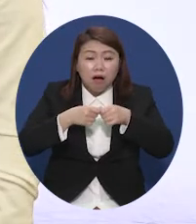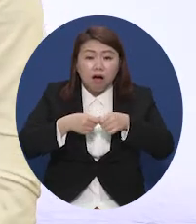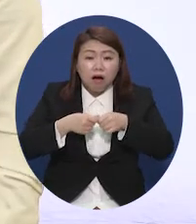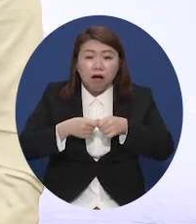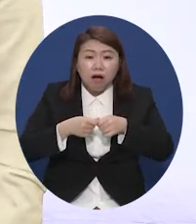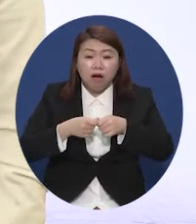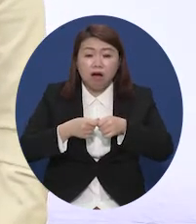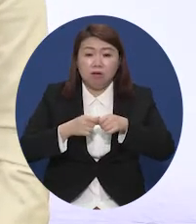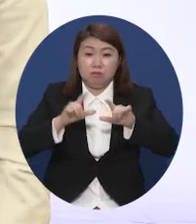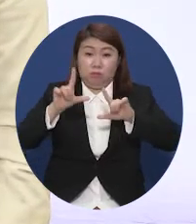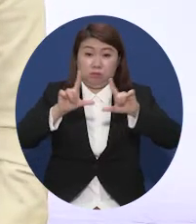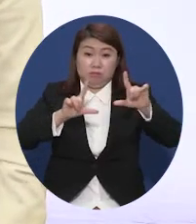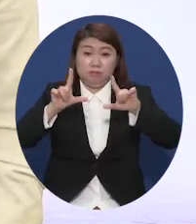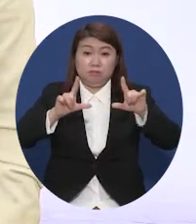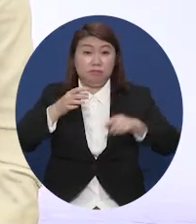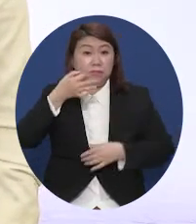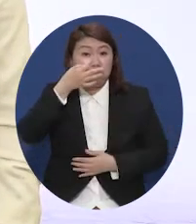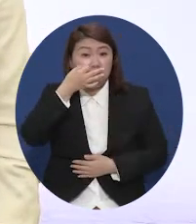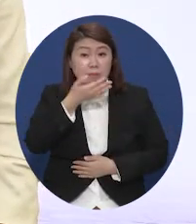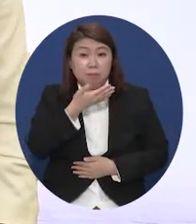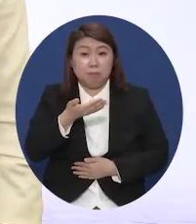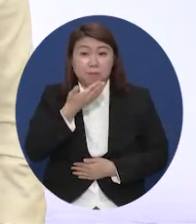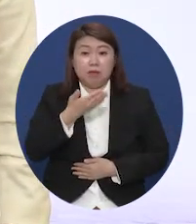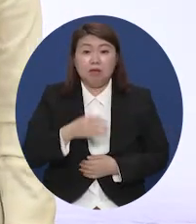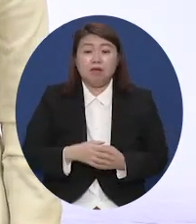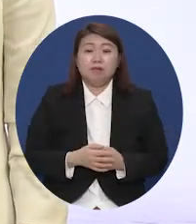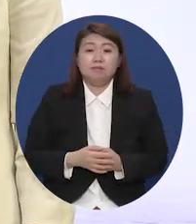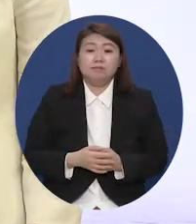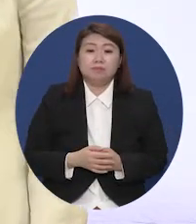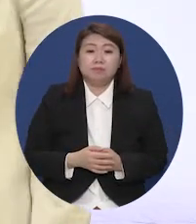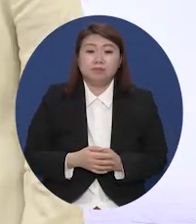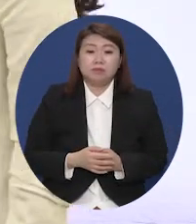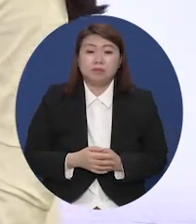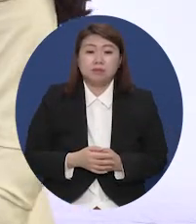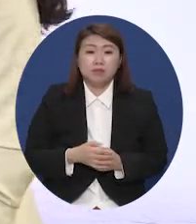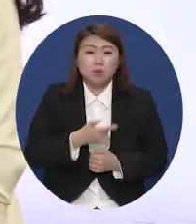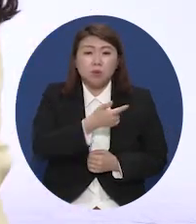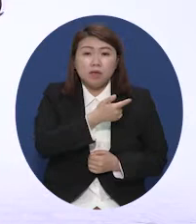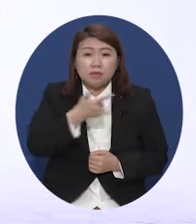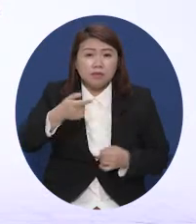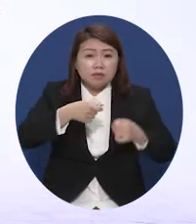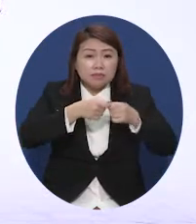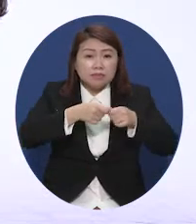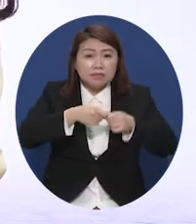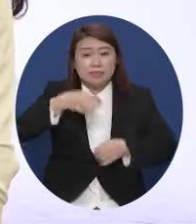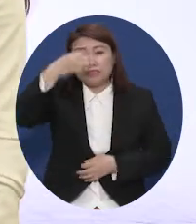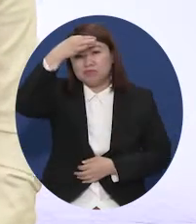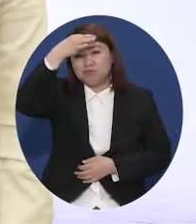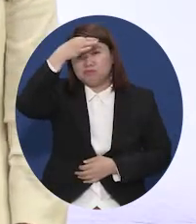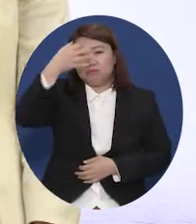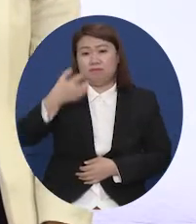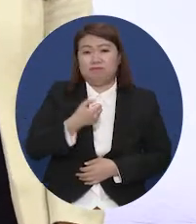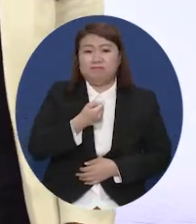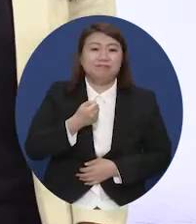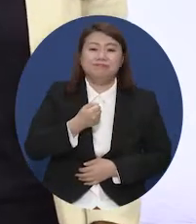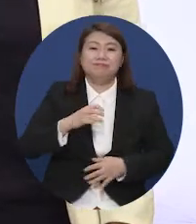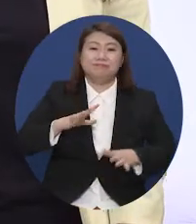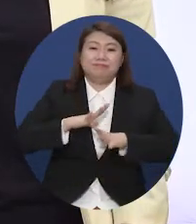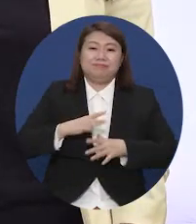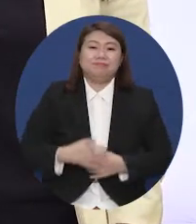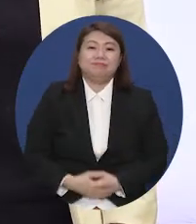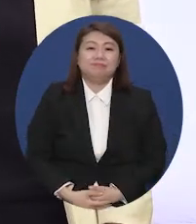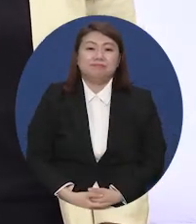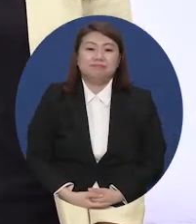정교하다는 것이 특징이죠 당대에는 금속이 존재하지 않았음에도 불구하고 아주 정교한 이런 기술을 선보였다는 것이